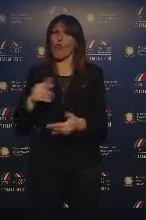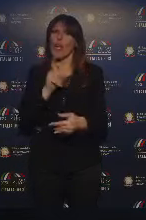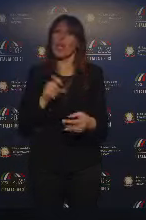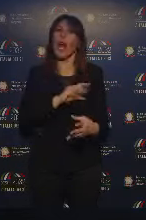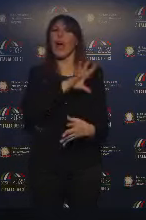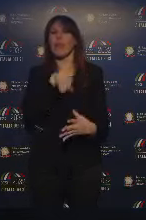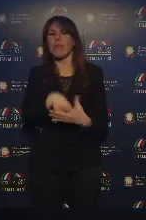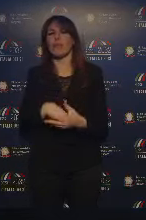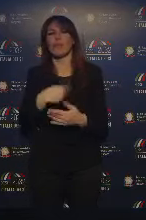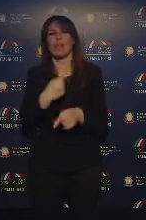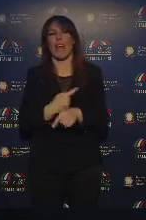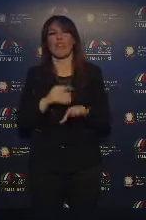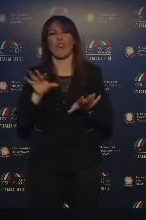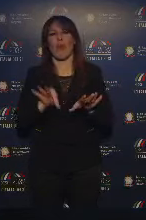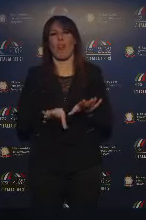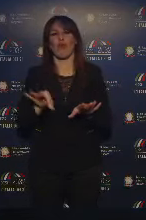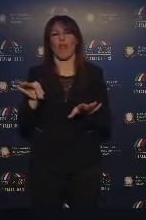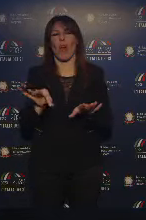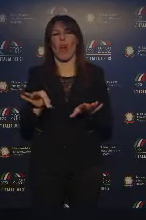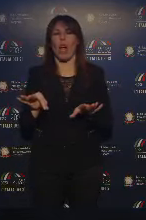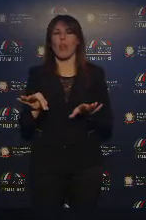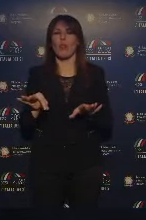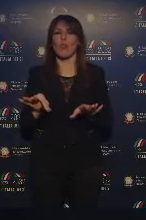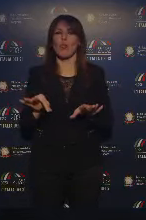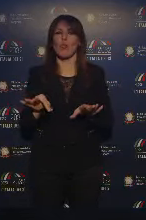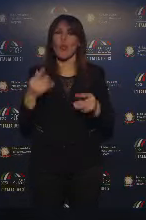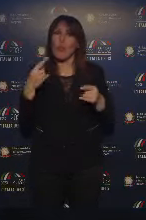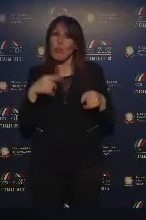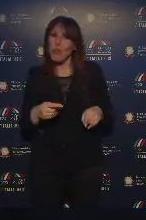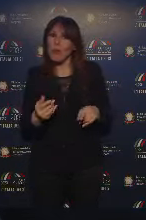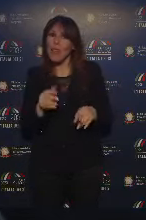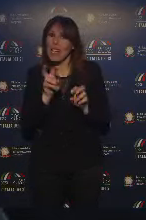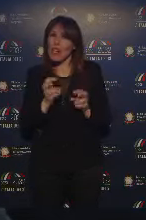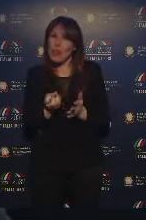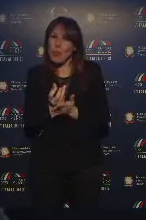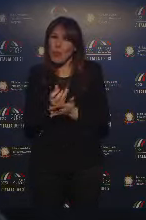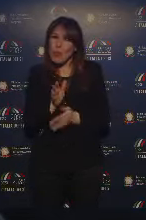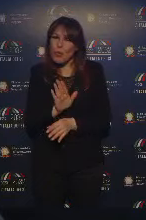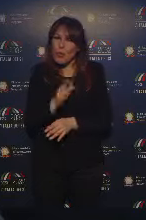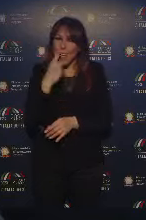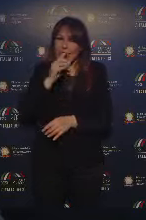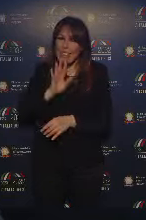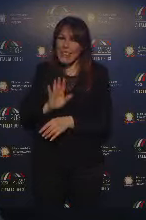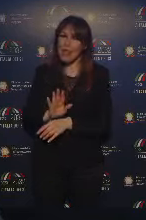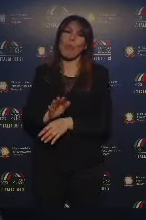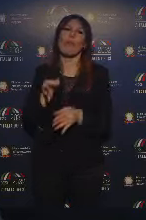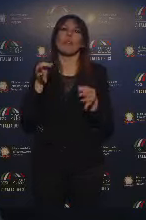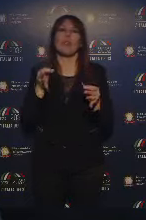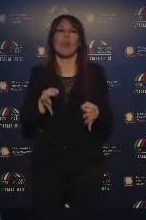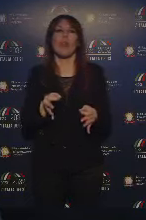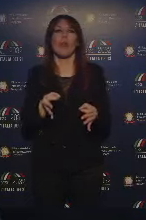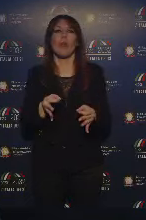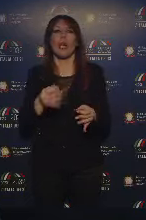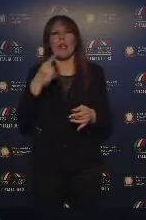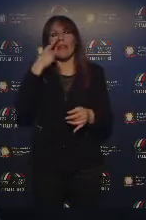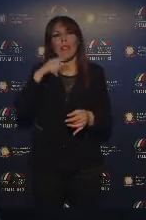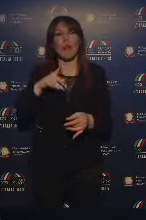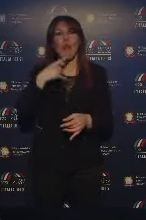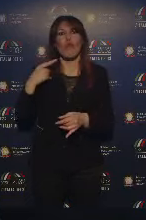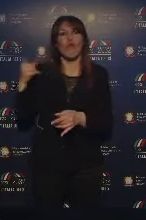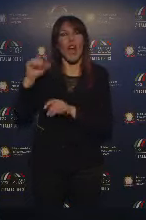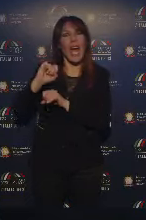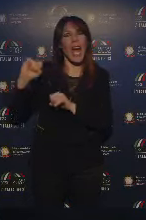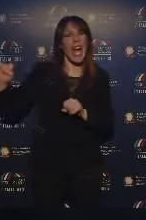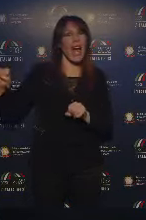10% dell'energia con questa forma di produzione assolutamente sicura che non è alla Chernobyl per